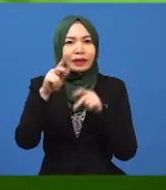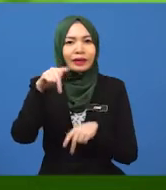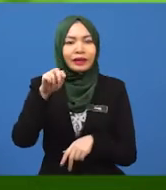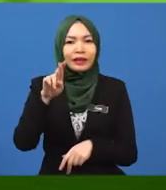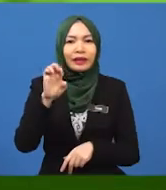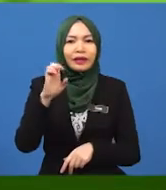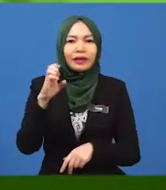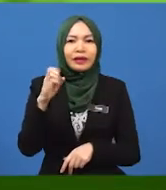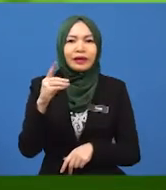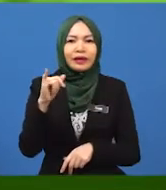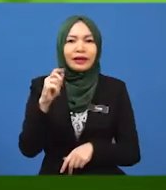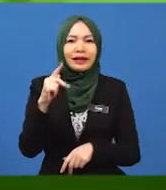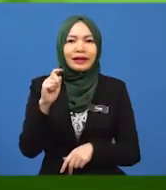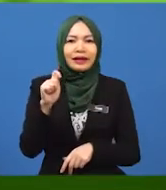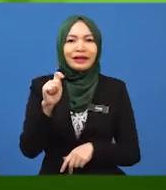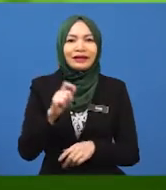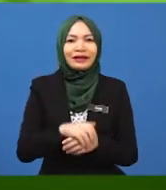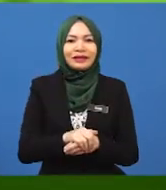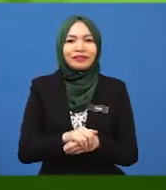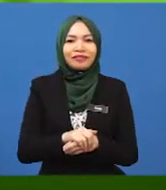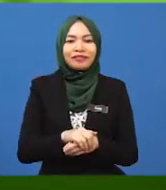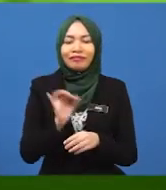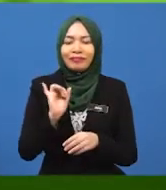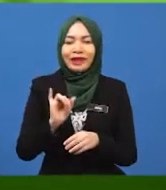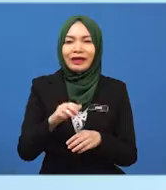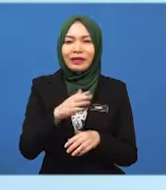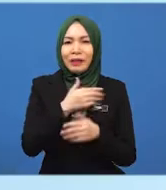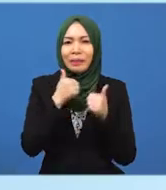Sungguh hebat murid-murid, anda semua pintar.